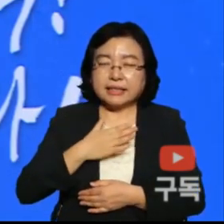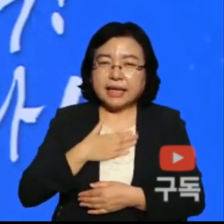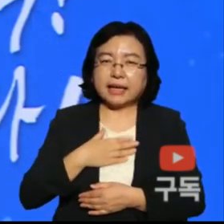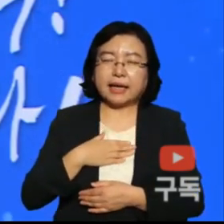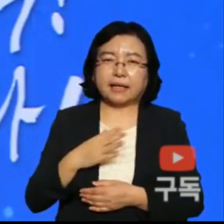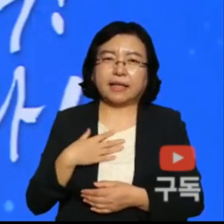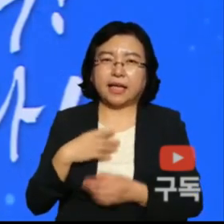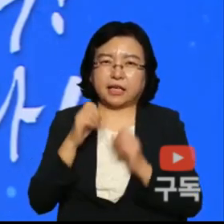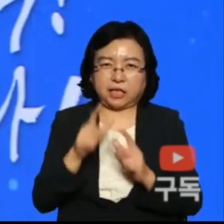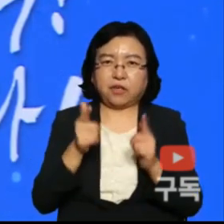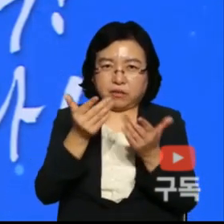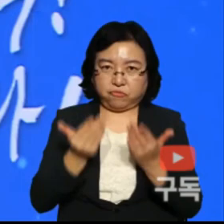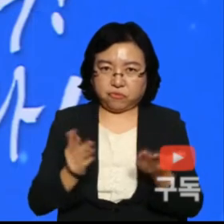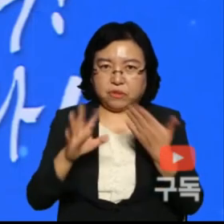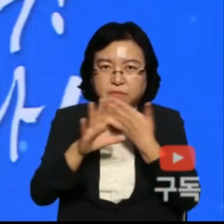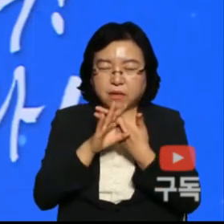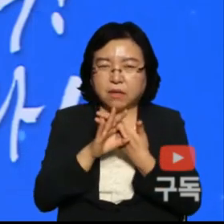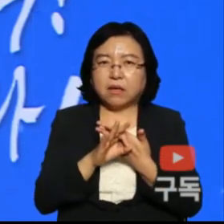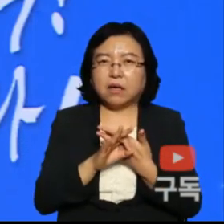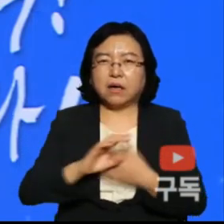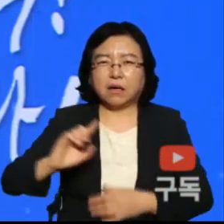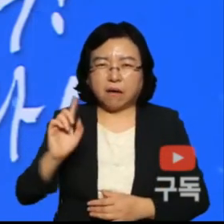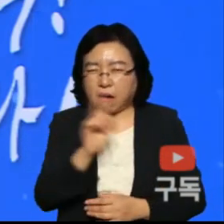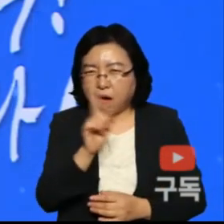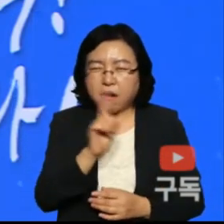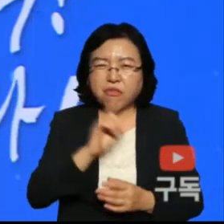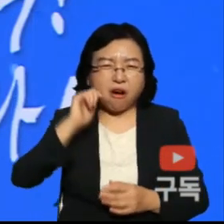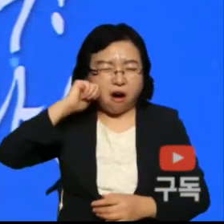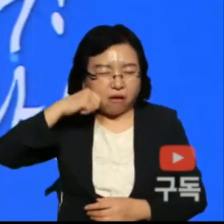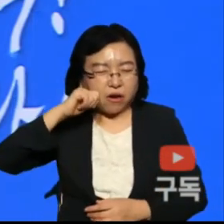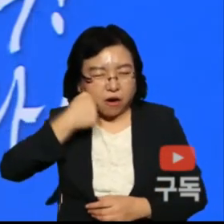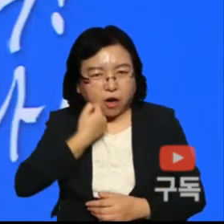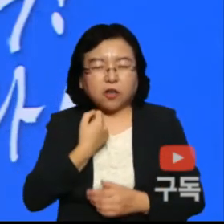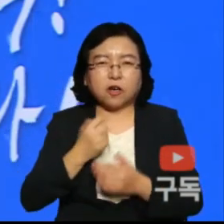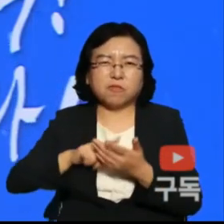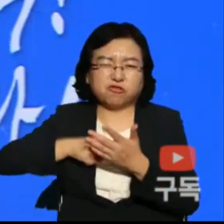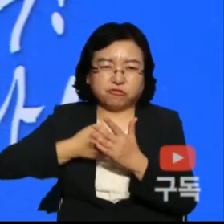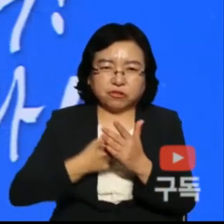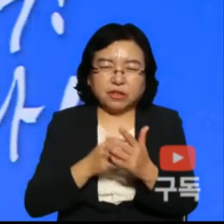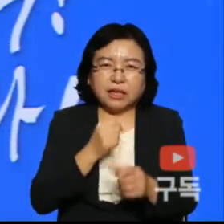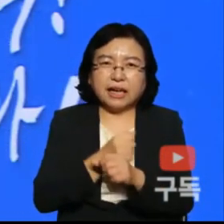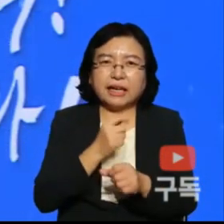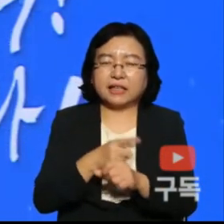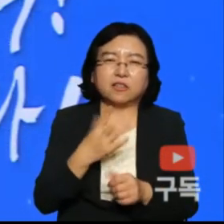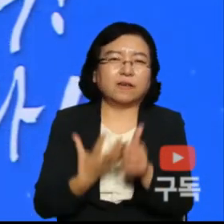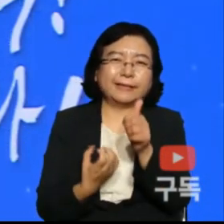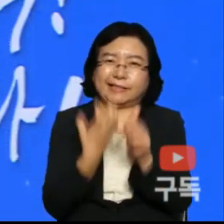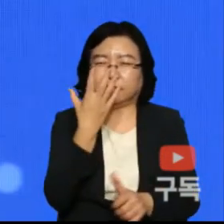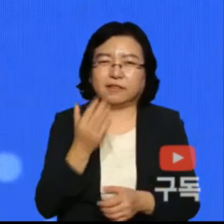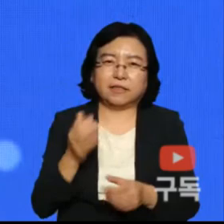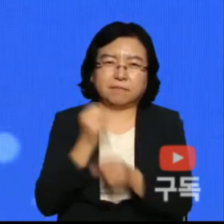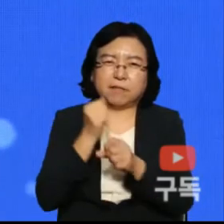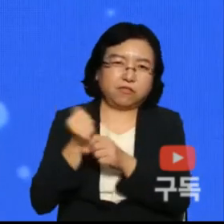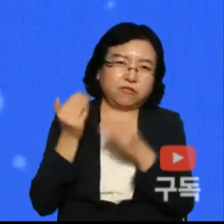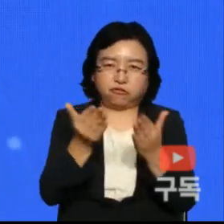주시면 어떤 난관을 뚫고 라도 승리의 월계관 안겨 드리겠습니다